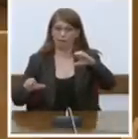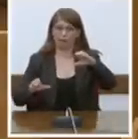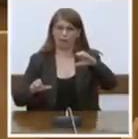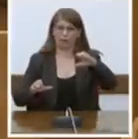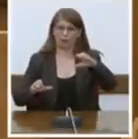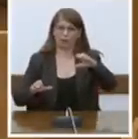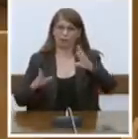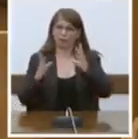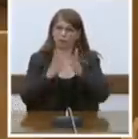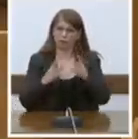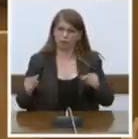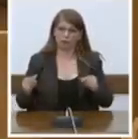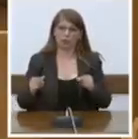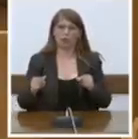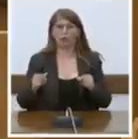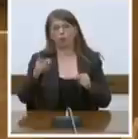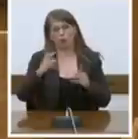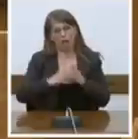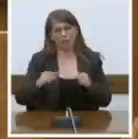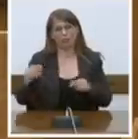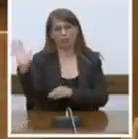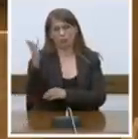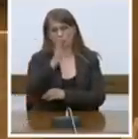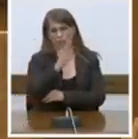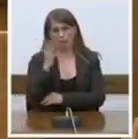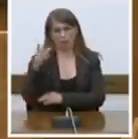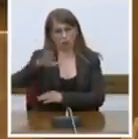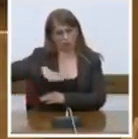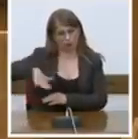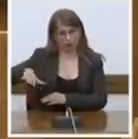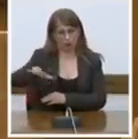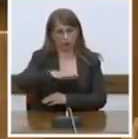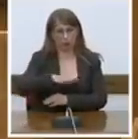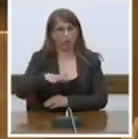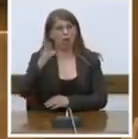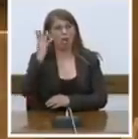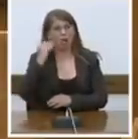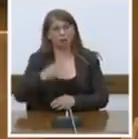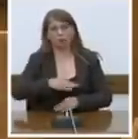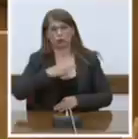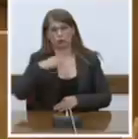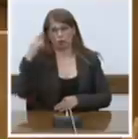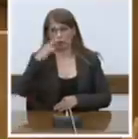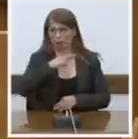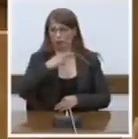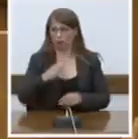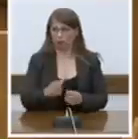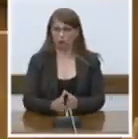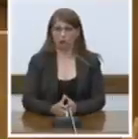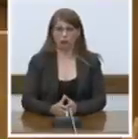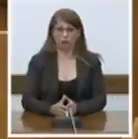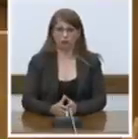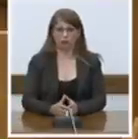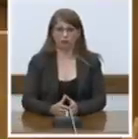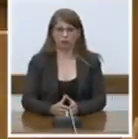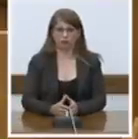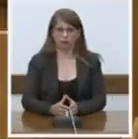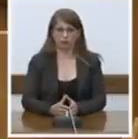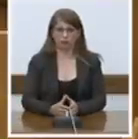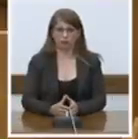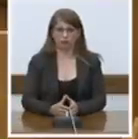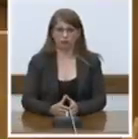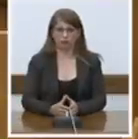του Εθνικού Δρυμού. Άκουσα τον κύριο Πρωθυπουργό να μιλάει με αόριστο